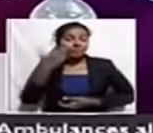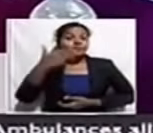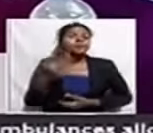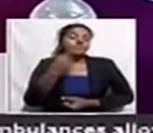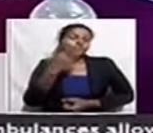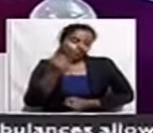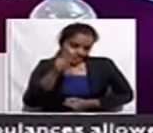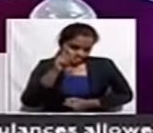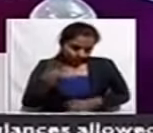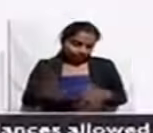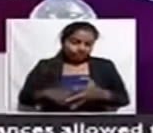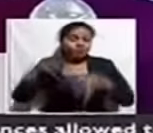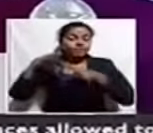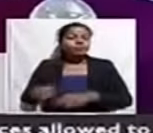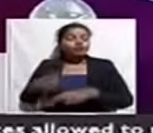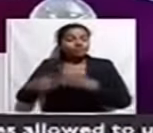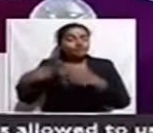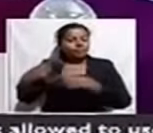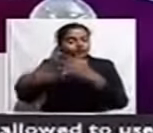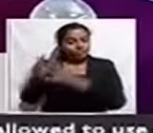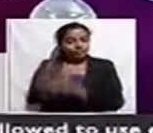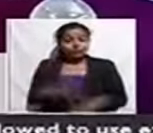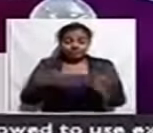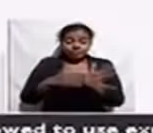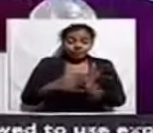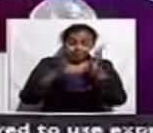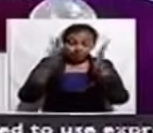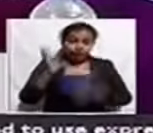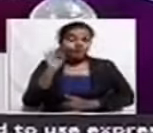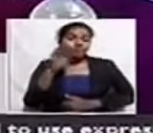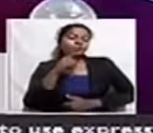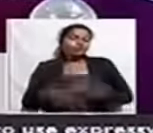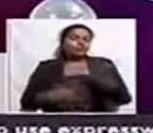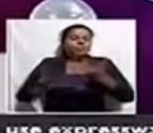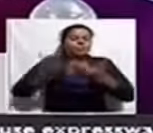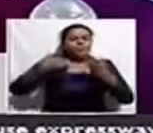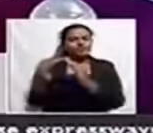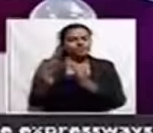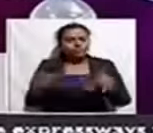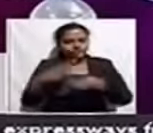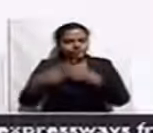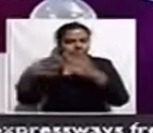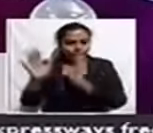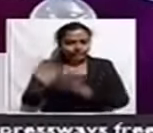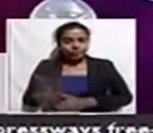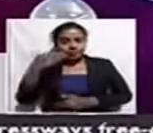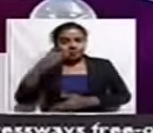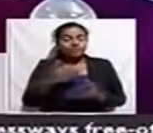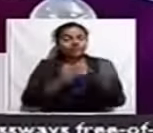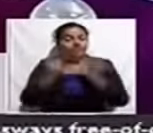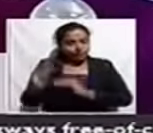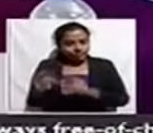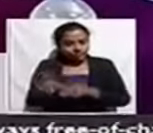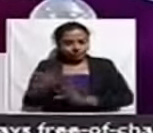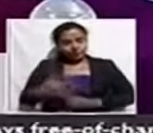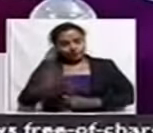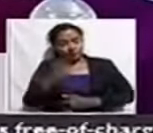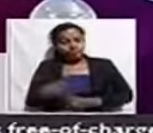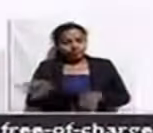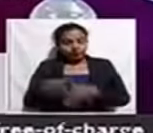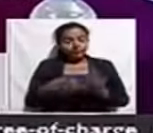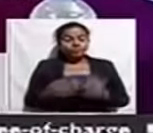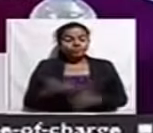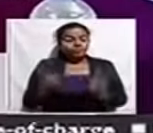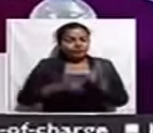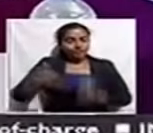valued in the millions. The company has been established before the bill is passed. We see this as a national tragedy. මේ